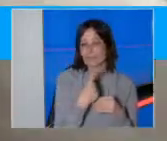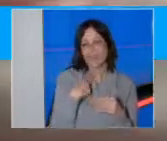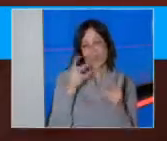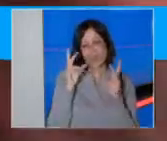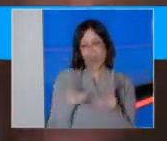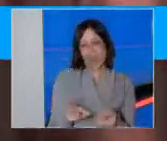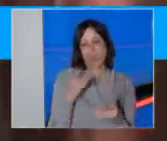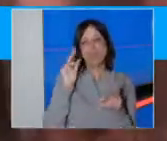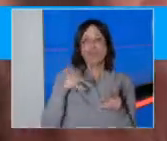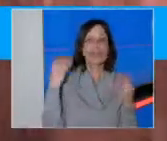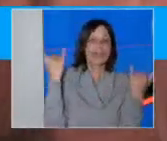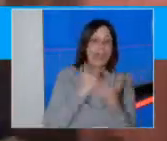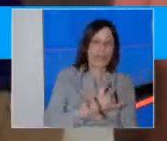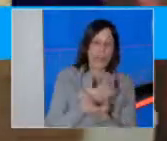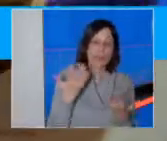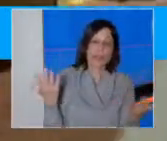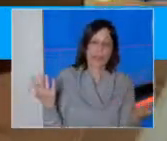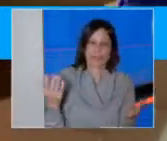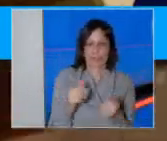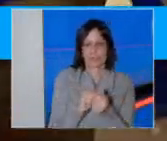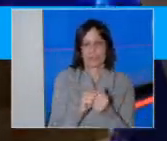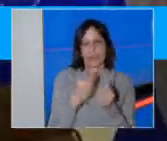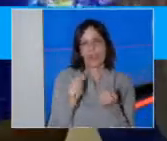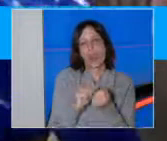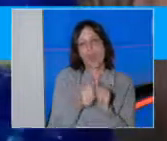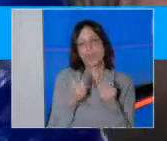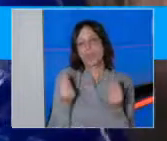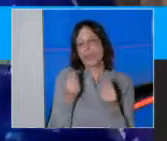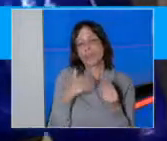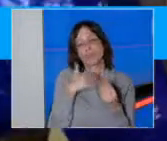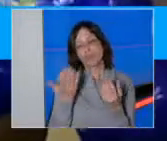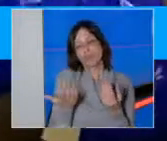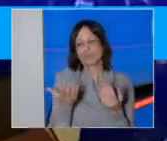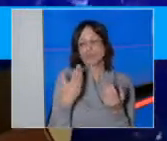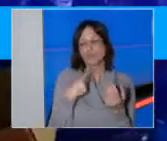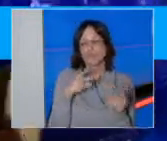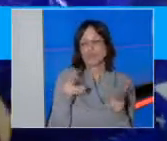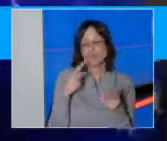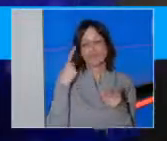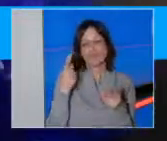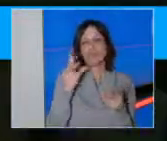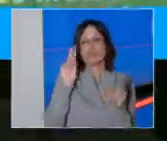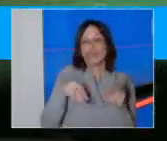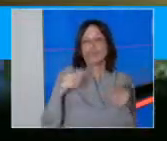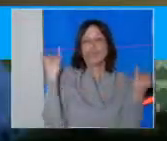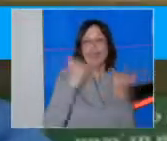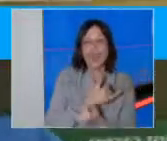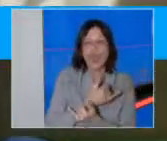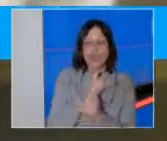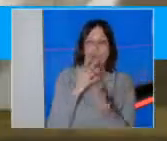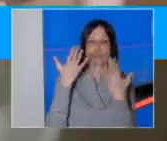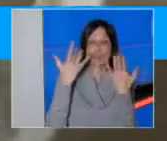וככה גם אם יש טעויות, לא רוצה לחשוב על דברים יותר גרועים, אבל אם יש טעויות אפילו, בין מה שנספר בכל